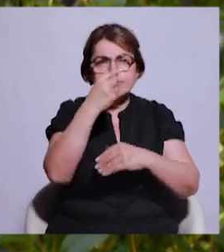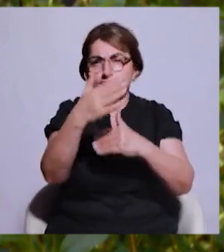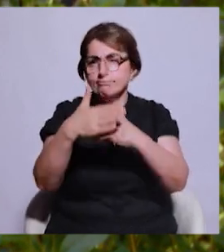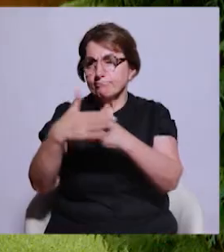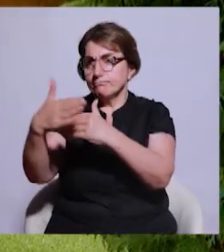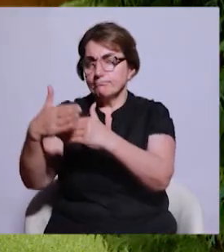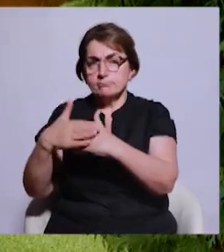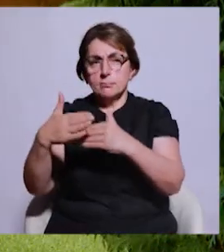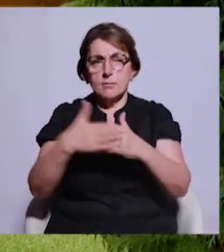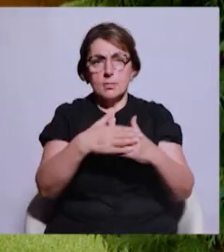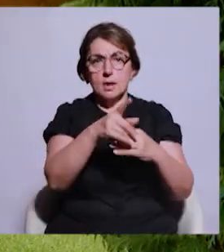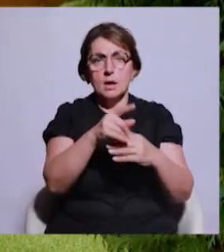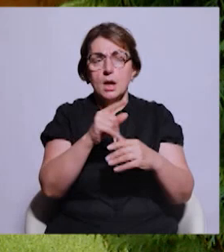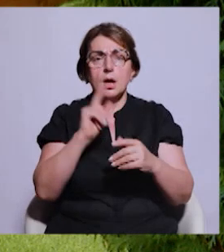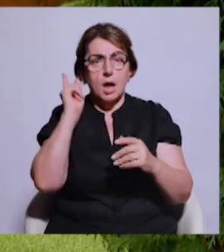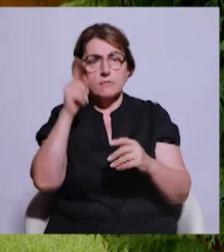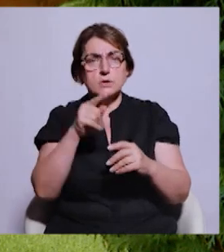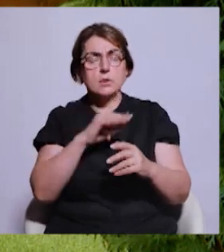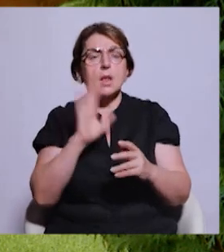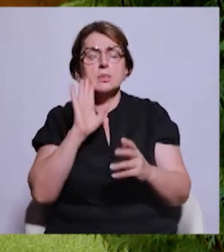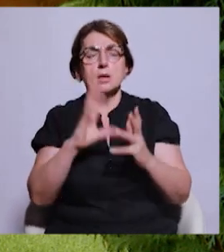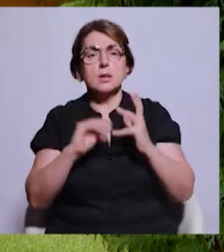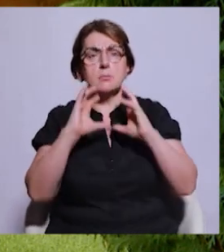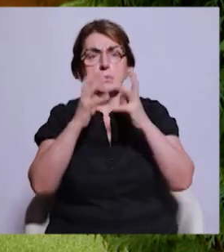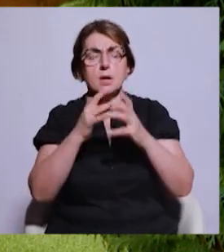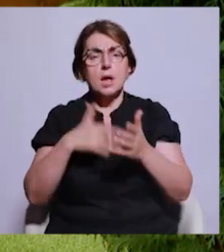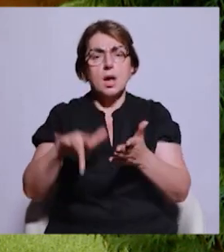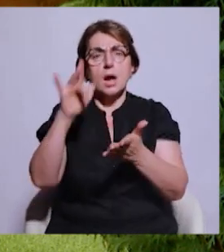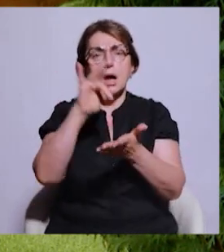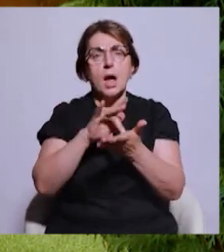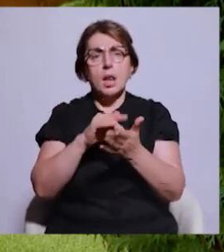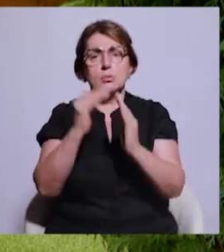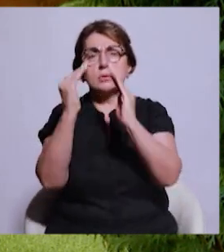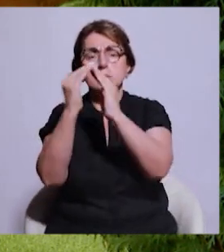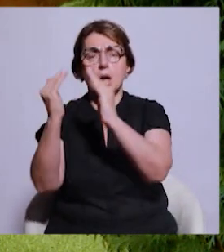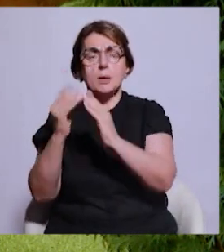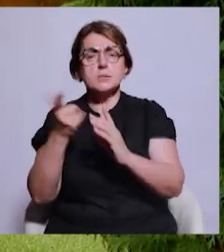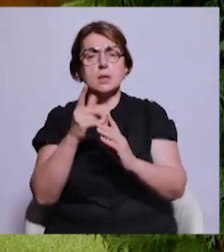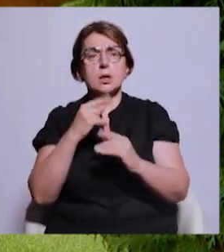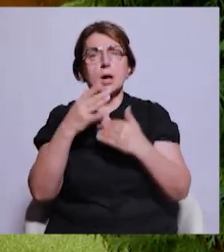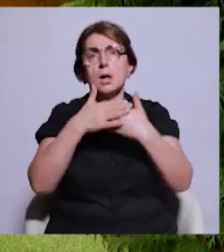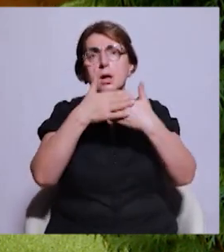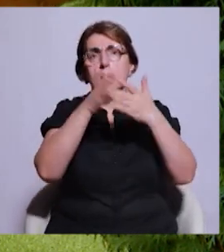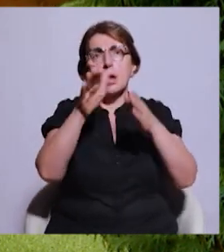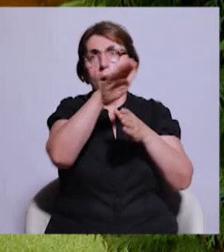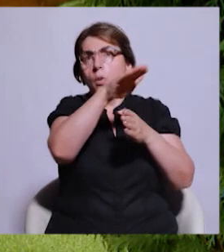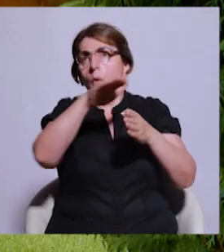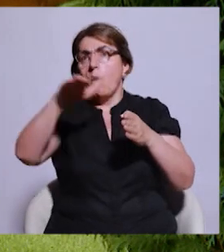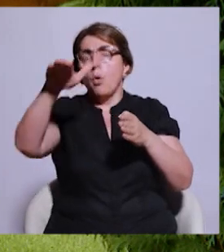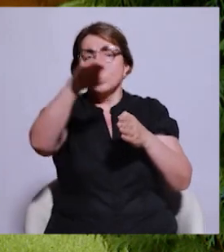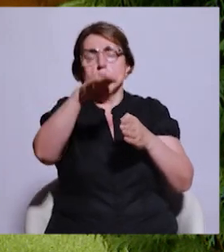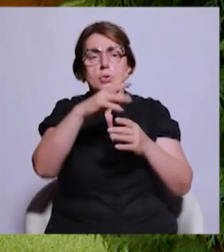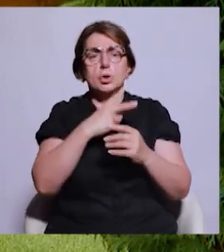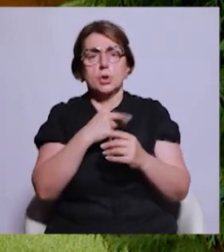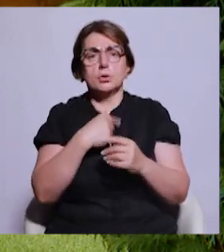სივრცეც მოჩანს, იმიტომ რომ არ მეგულება დღეს დედამიწაზე ქალაქური განსახლებები ისეთი, სადაც შეიძლება რომ ღია ჰორიზონტი